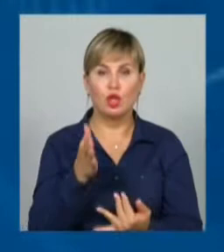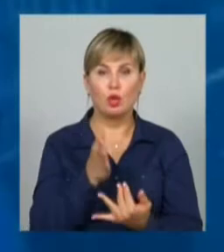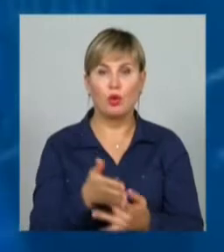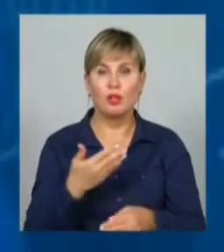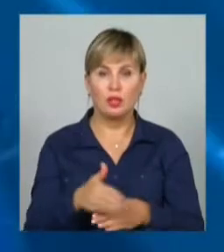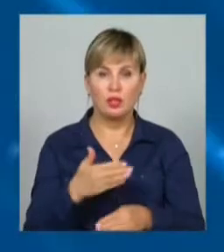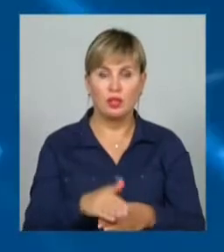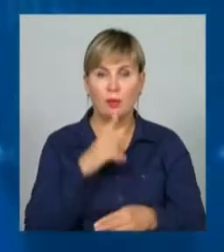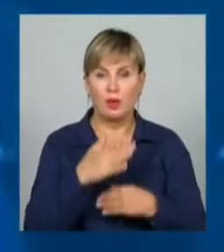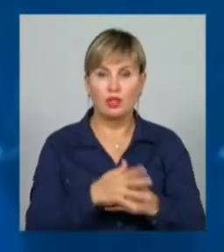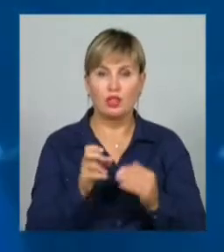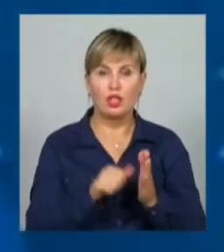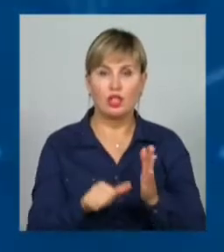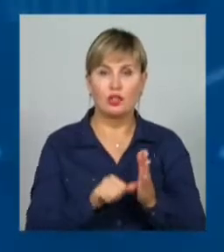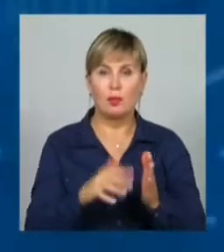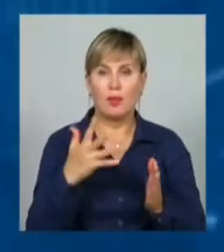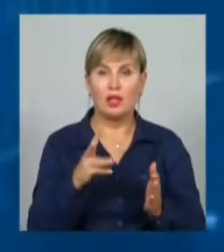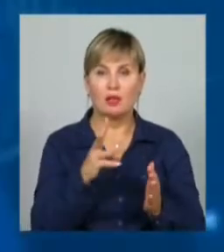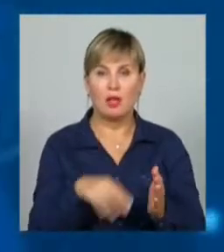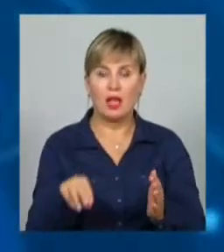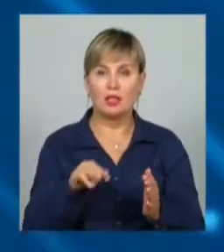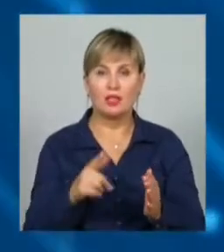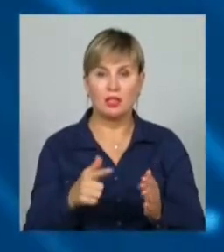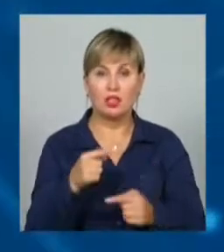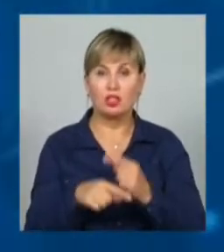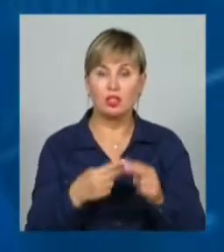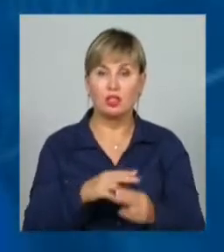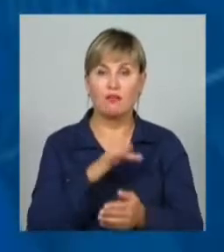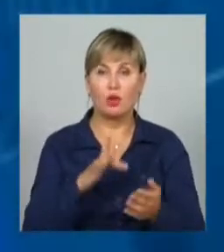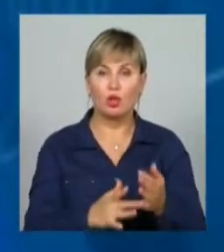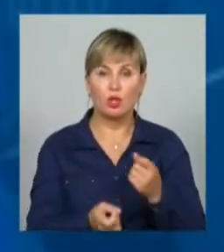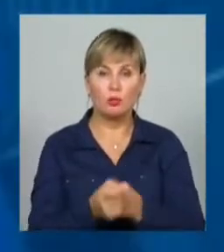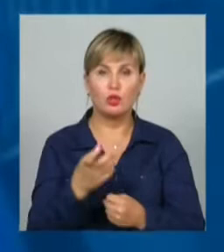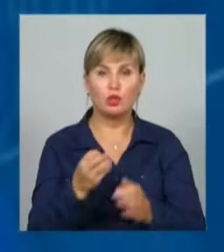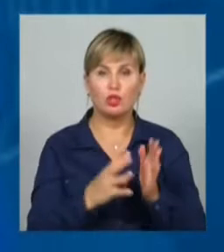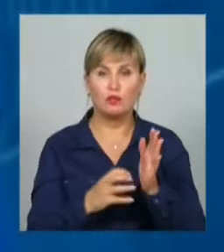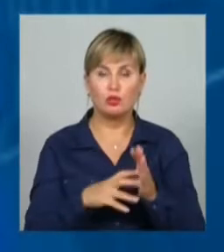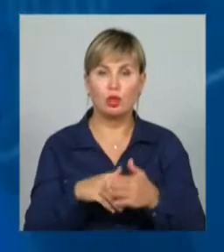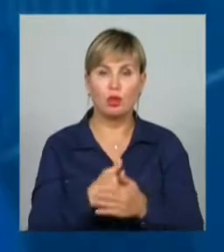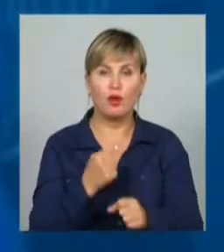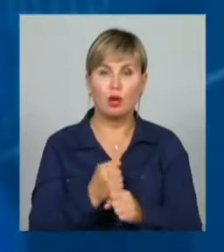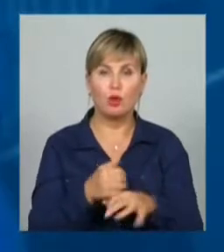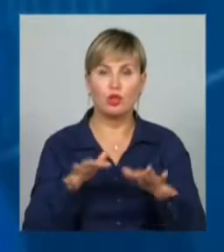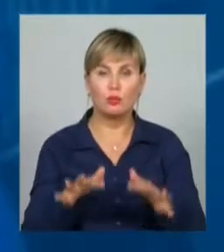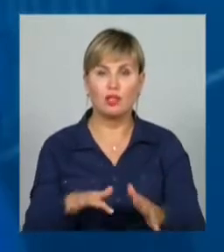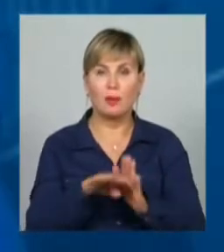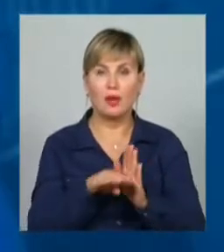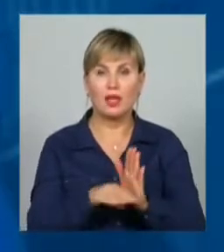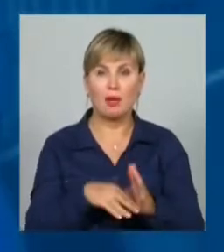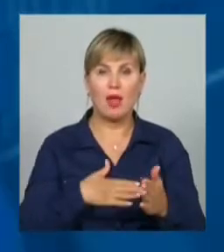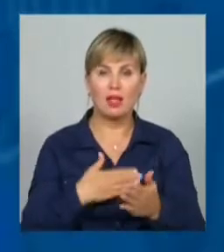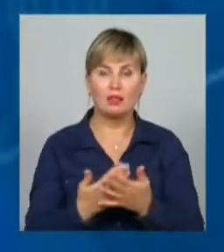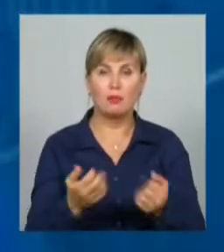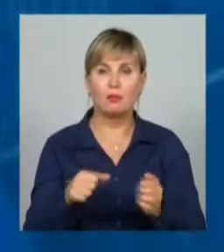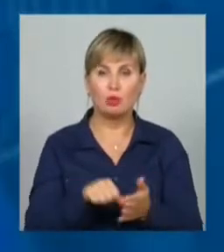кредиты почти на 65 миллиардов тенге. Тем самым в городе появилось еще 900 новых рабочих мест. В программе активно